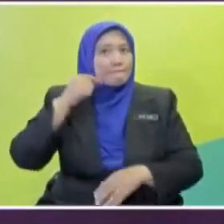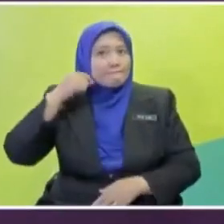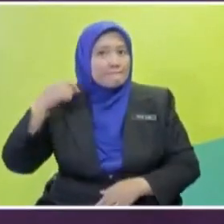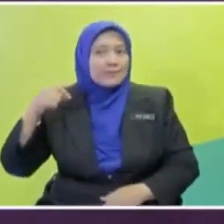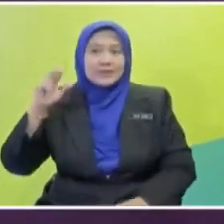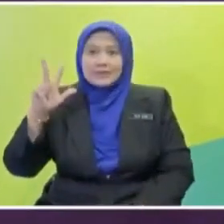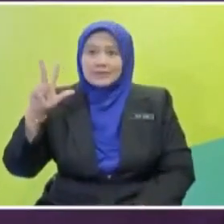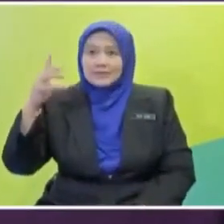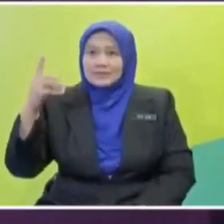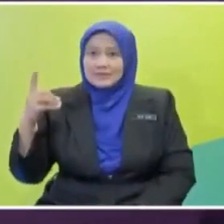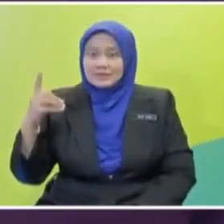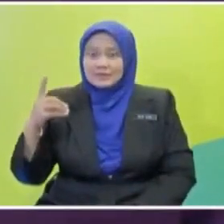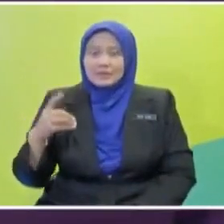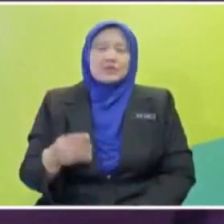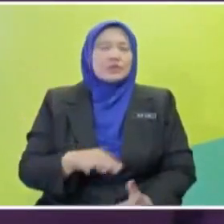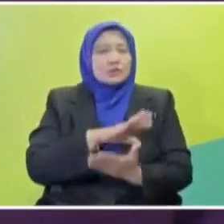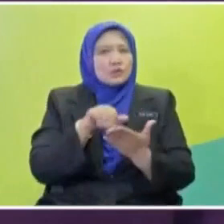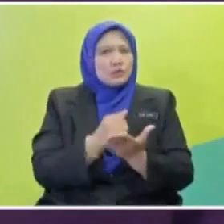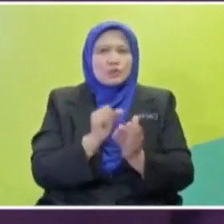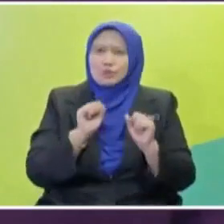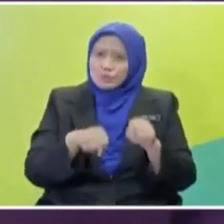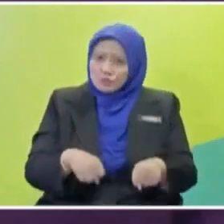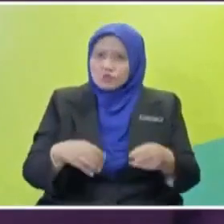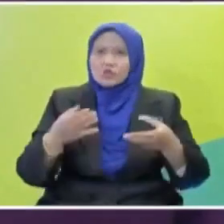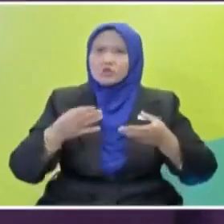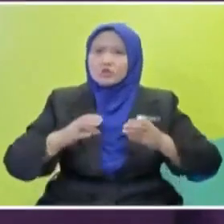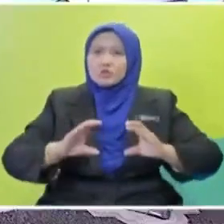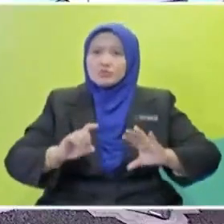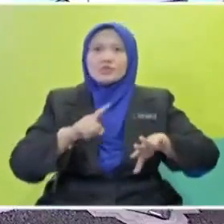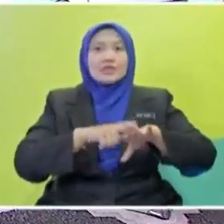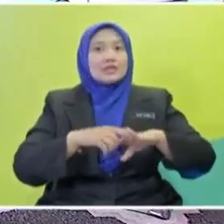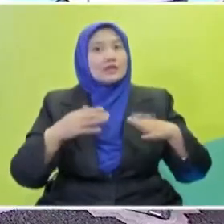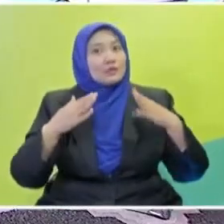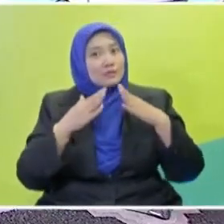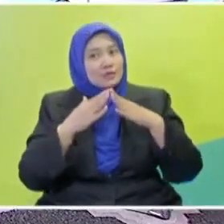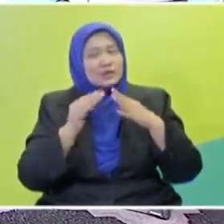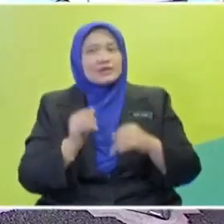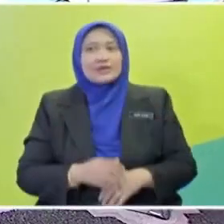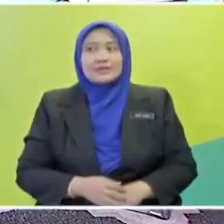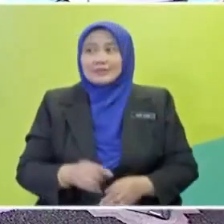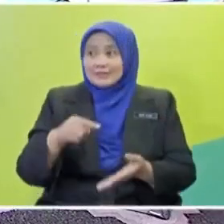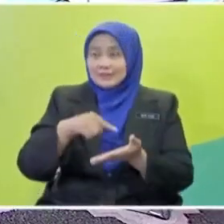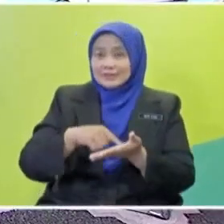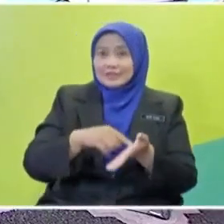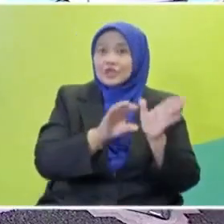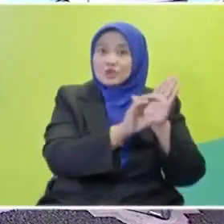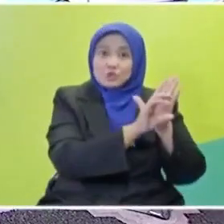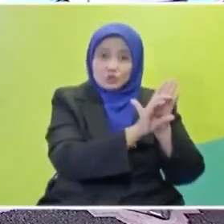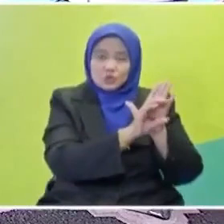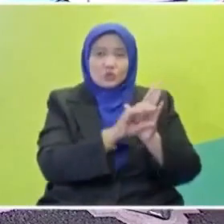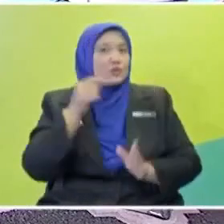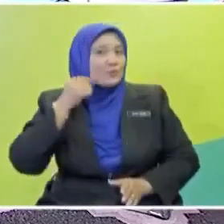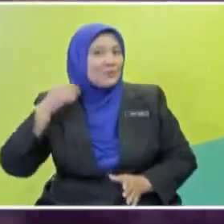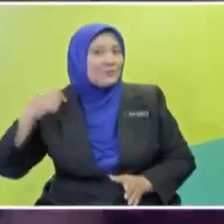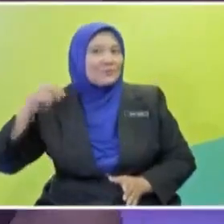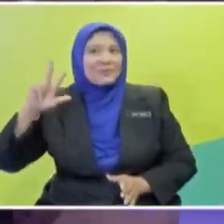murid-murid, okey, apa sesiapa saja boleh cuba buat sebenarnya di rumah. Okey, contoh pen 3D-nya ada dekat sini. Okey, ini pen 3D dia. Okey,